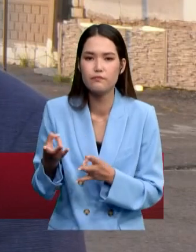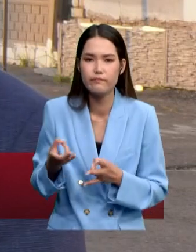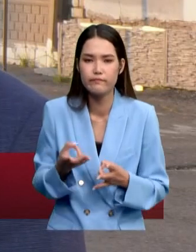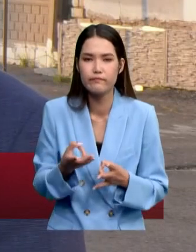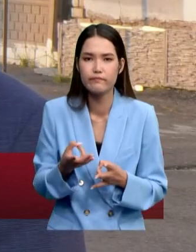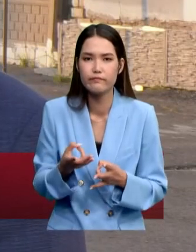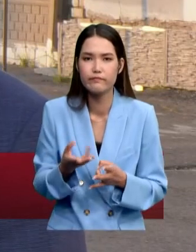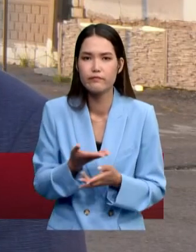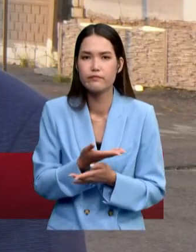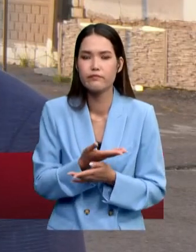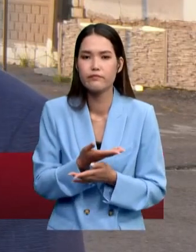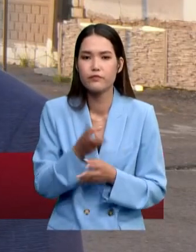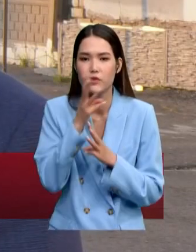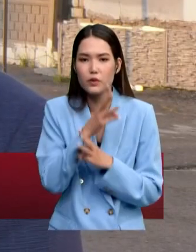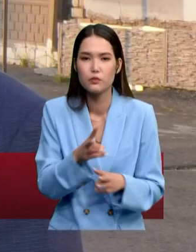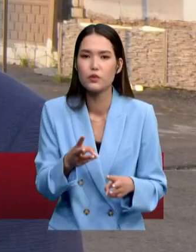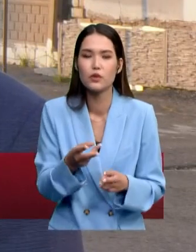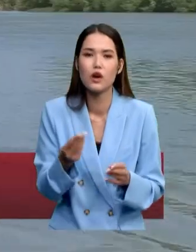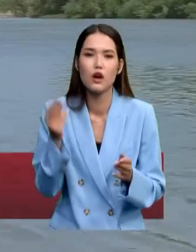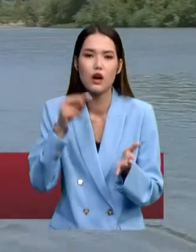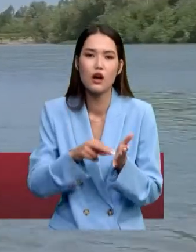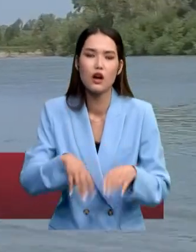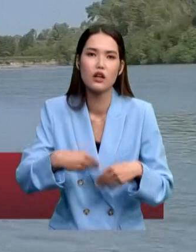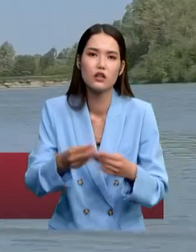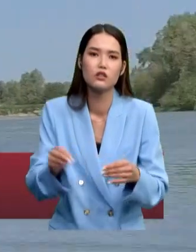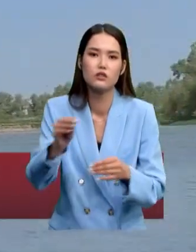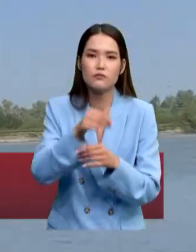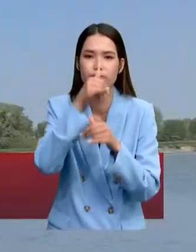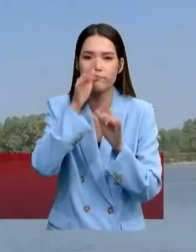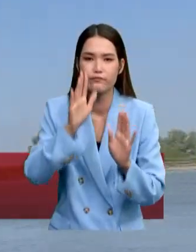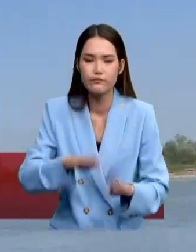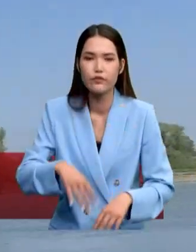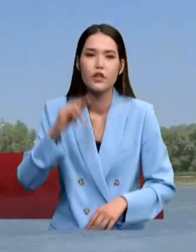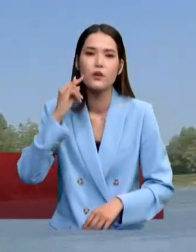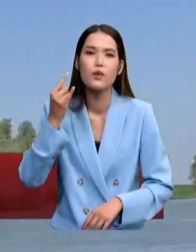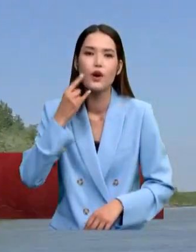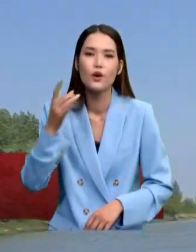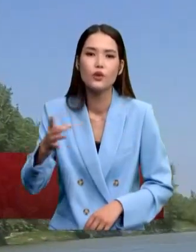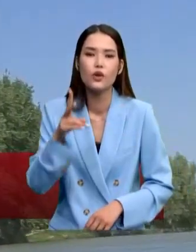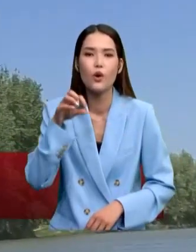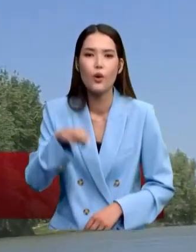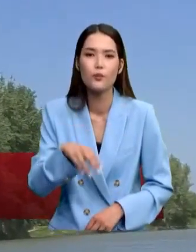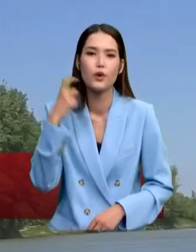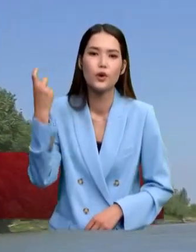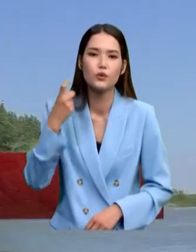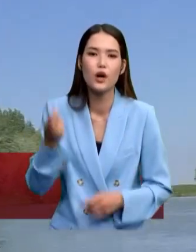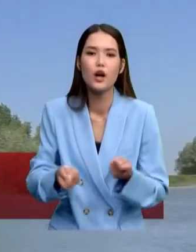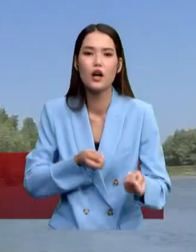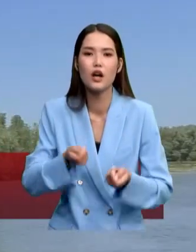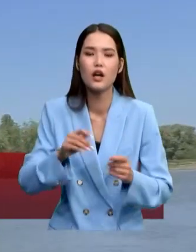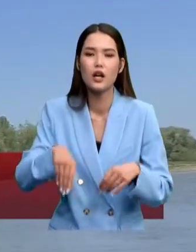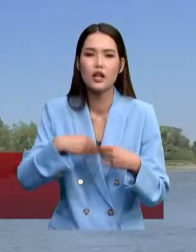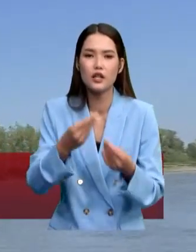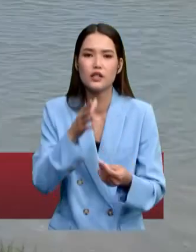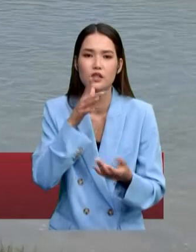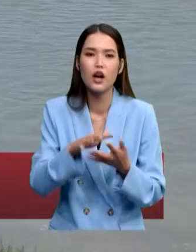Ол енді бюджеттен біз ақша бөліп бере алмаймыз оған, өкінішке орай. Павлодар облыстық тұрғын үй коммуналдық шаруашылық басқармасының дерегінше